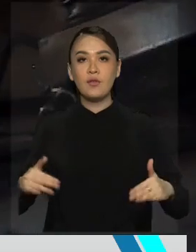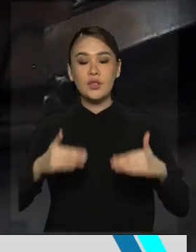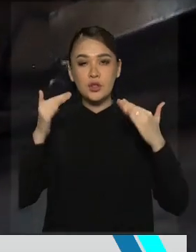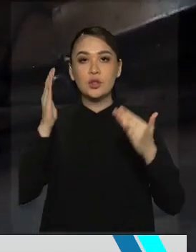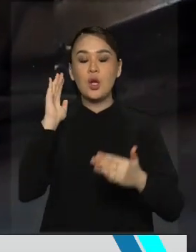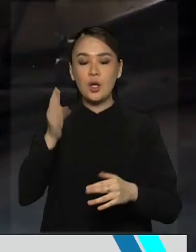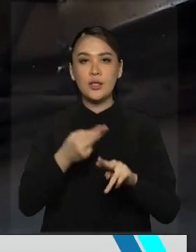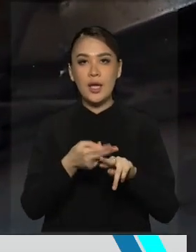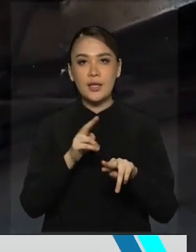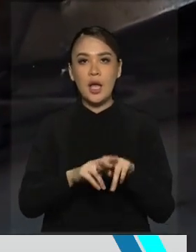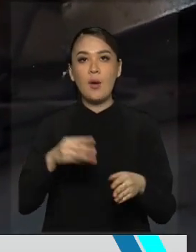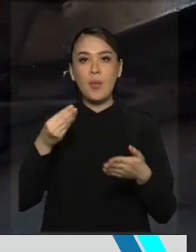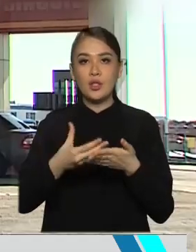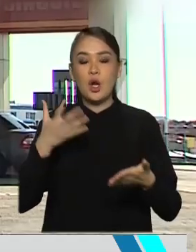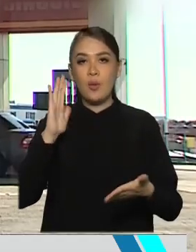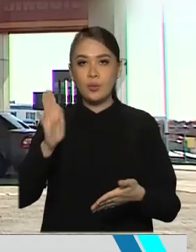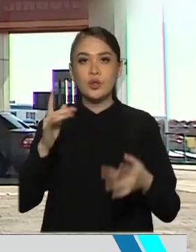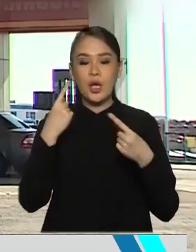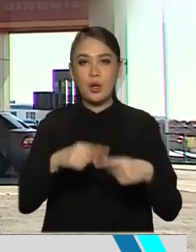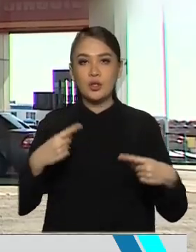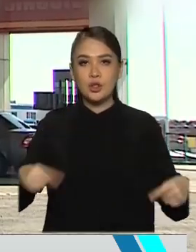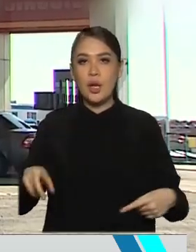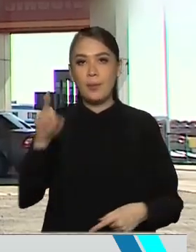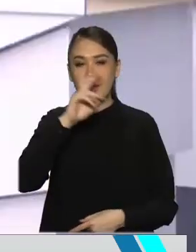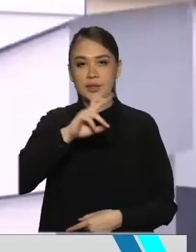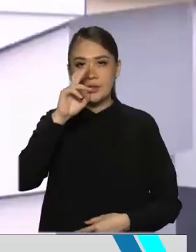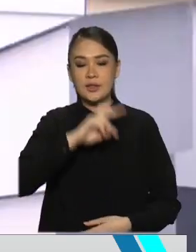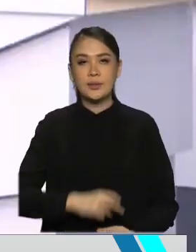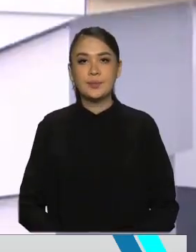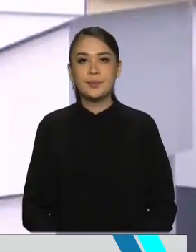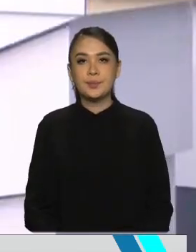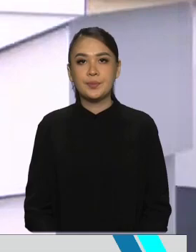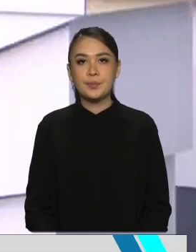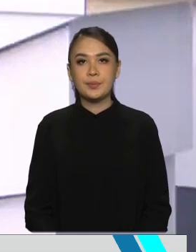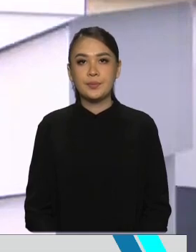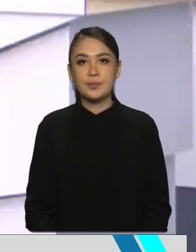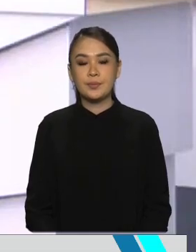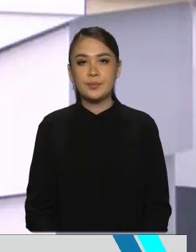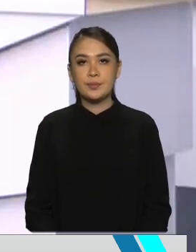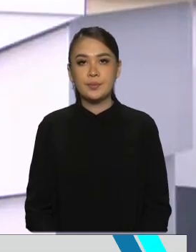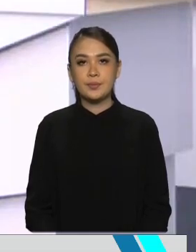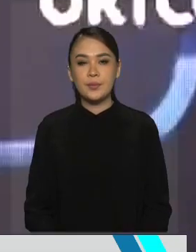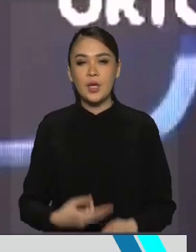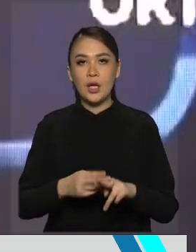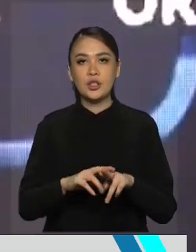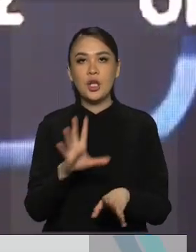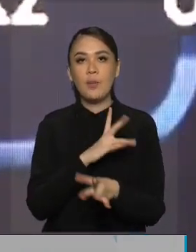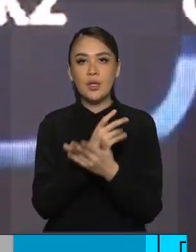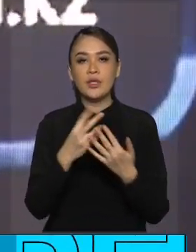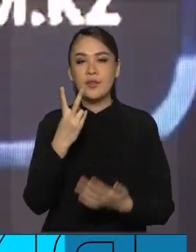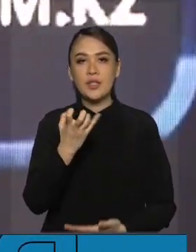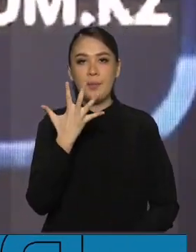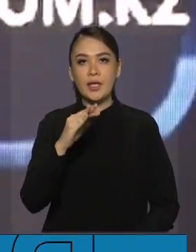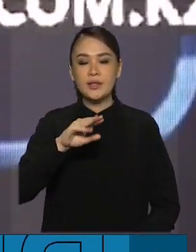на дистопливо. Подорожает и розничный бензин. Проект приказа, который мы сегодня размещаем, 205 тенге – это